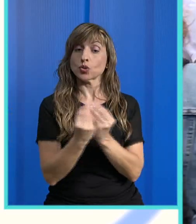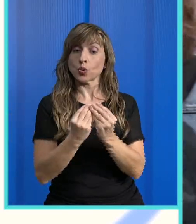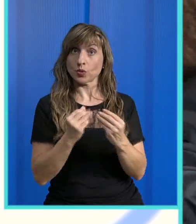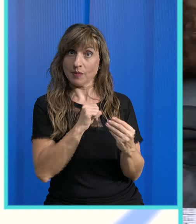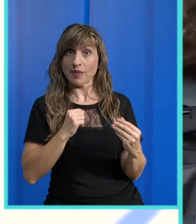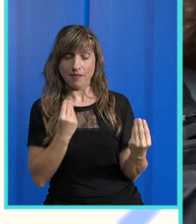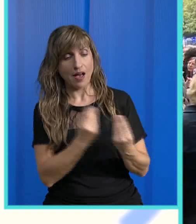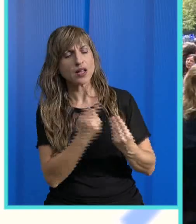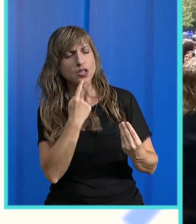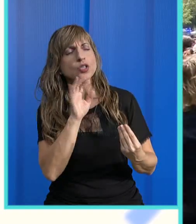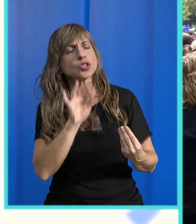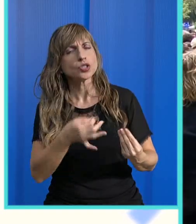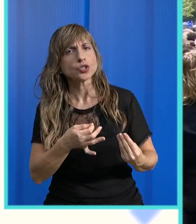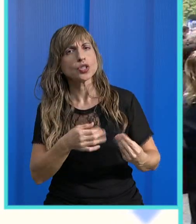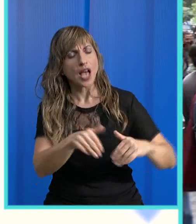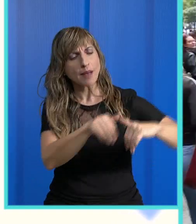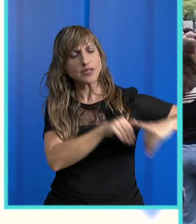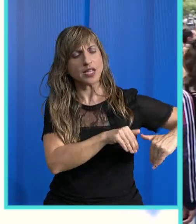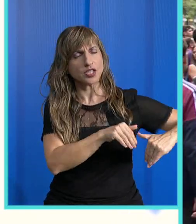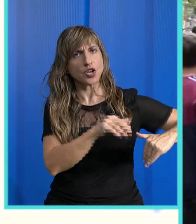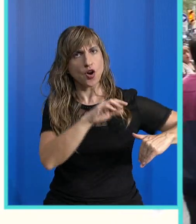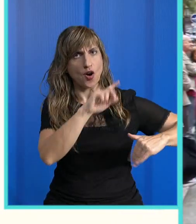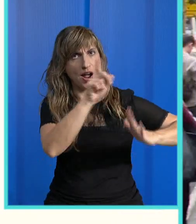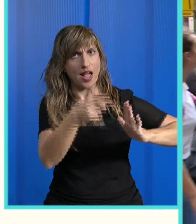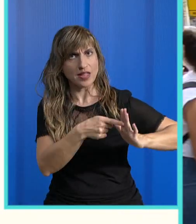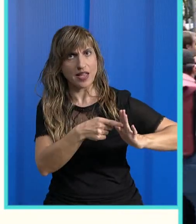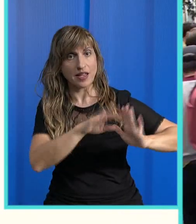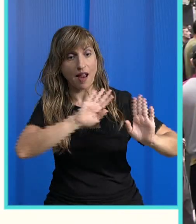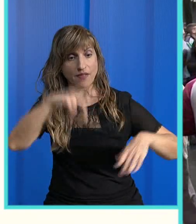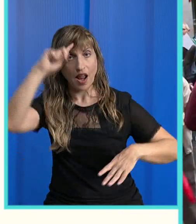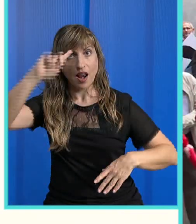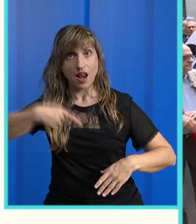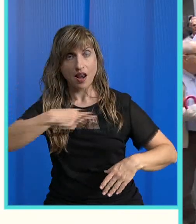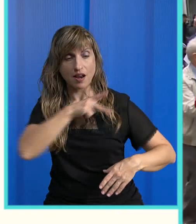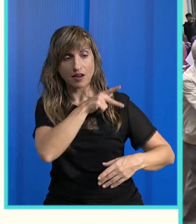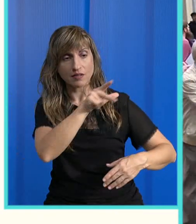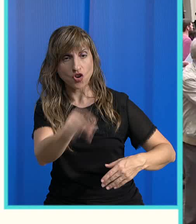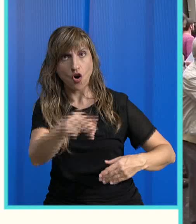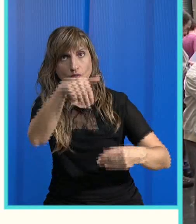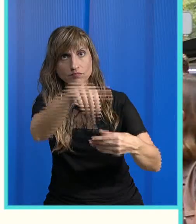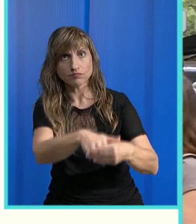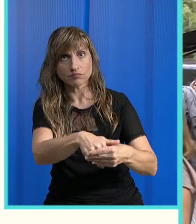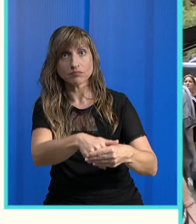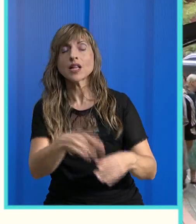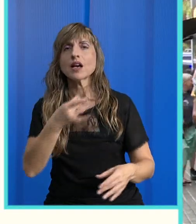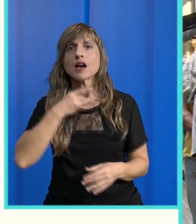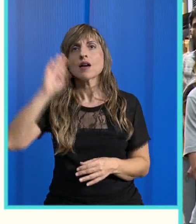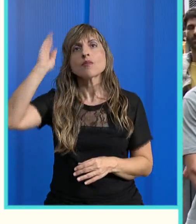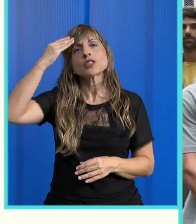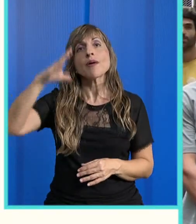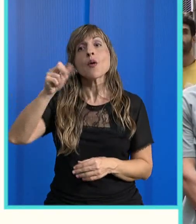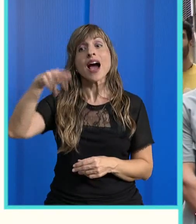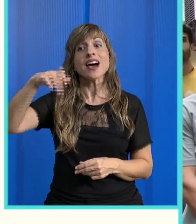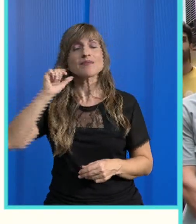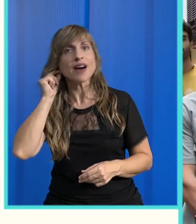la seva abstenció a la proposta de tramitació de la llei perquè pogués ser debatuda al Congrés. La portaveu del sindicat de llogateres Carmer Carazzo